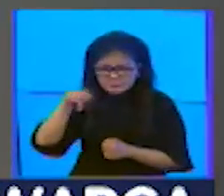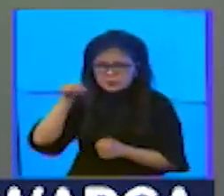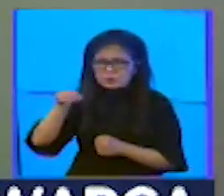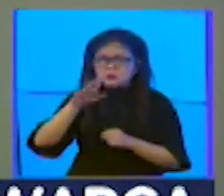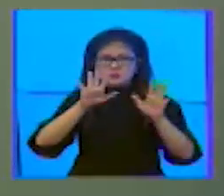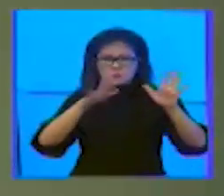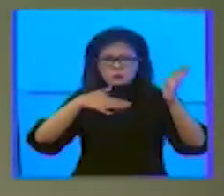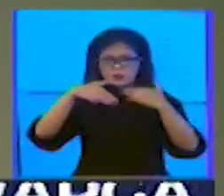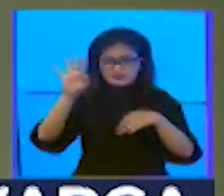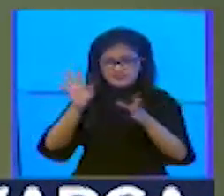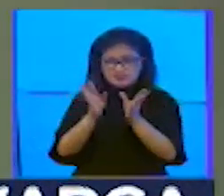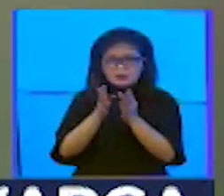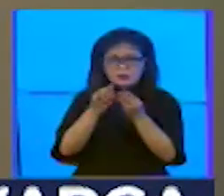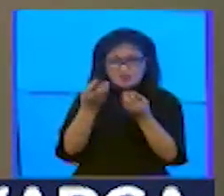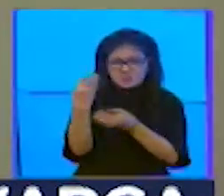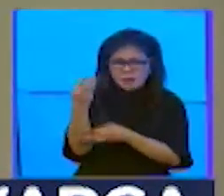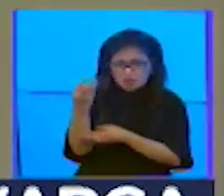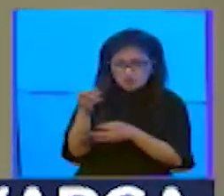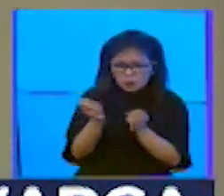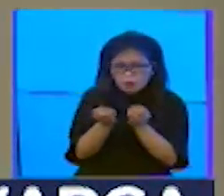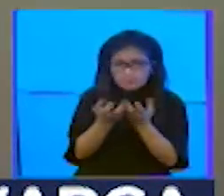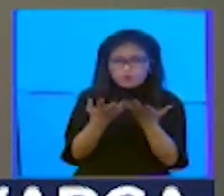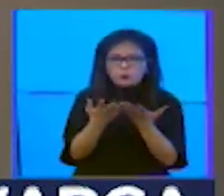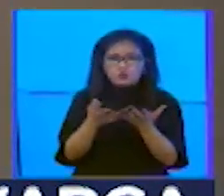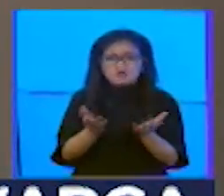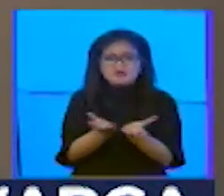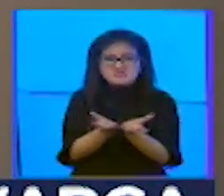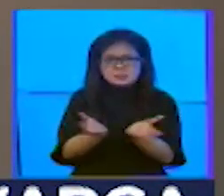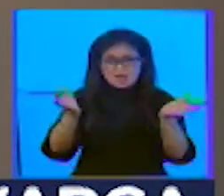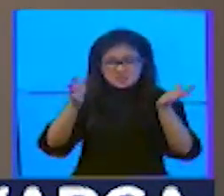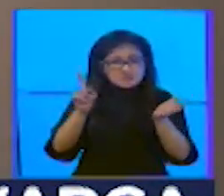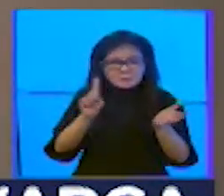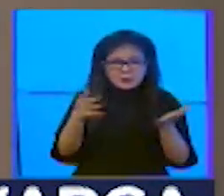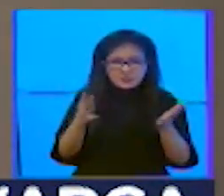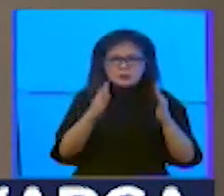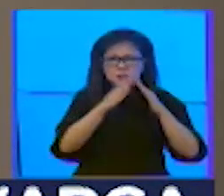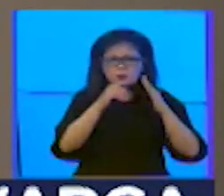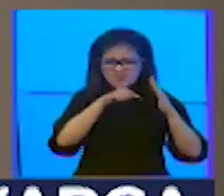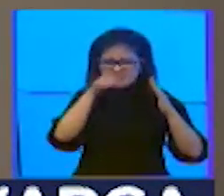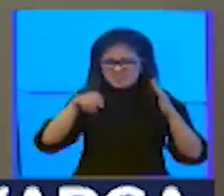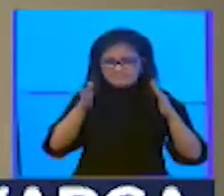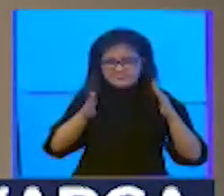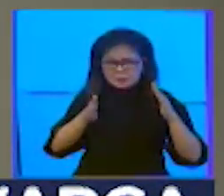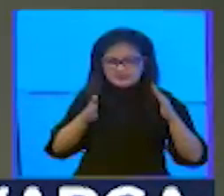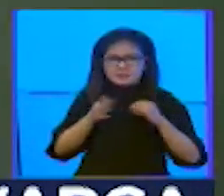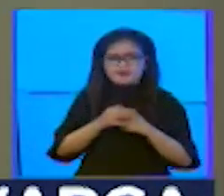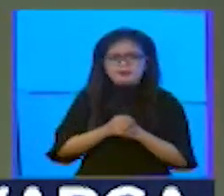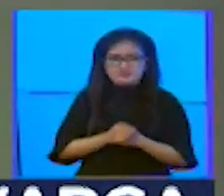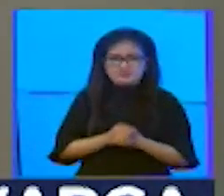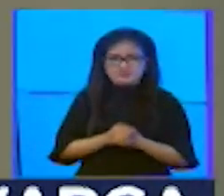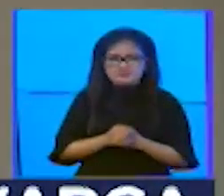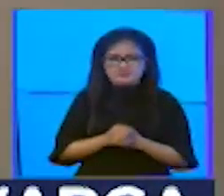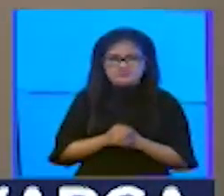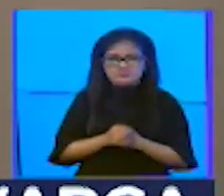ular kobra ditemukan. Sarang ular ini berada tepat di samping rumah seorang warga. Saat dihitung,